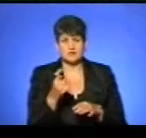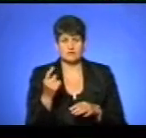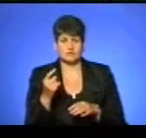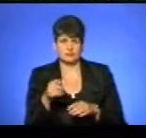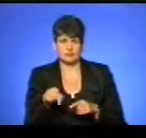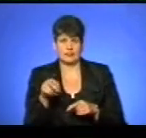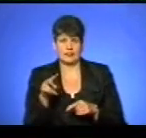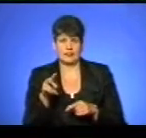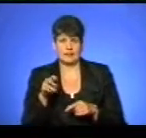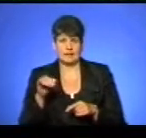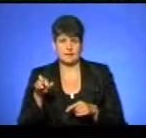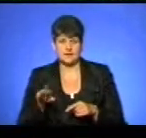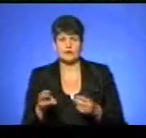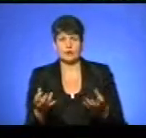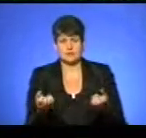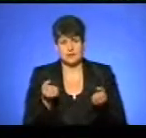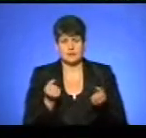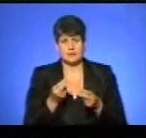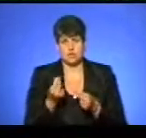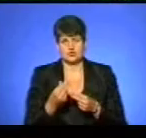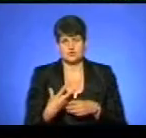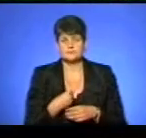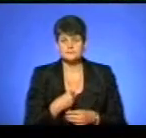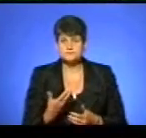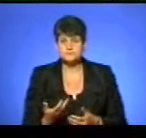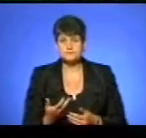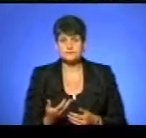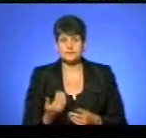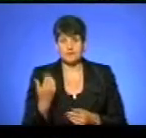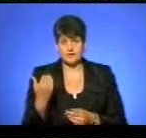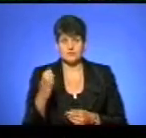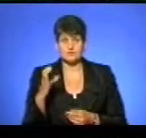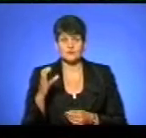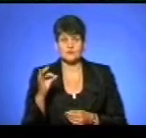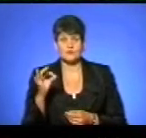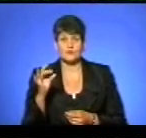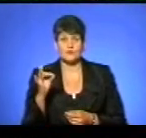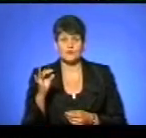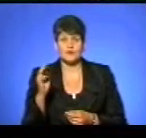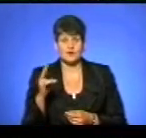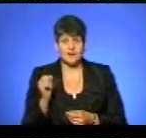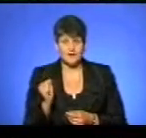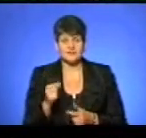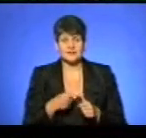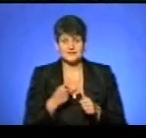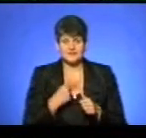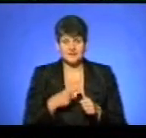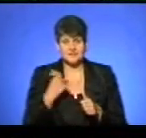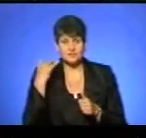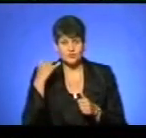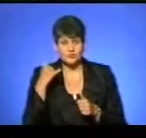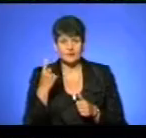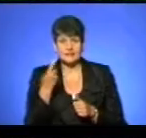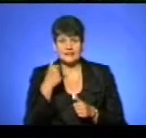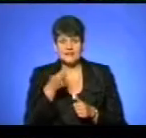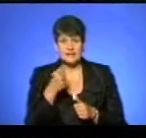я отримала ту компенсацію. Тобто вашій сороці, так називається, зараз вже скільки? Моїй сороці рік